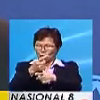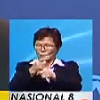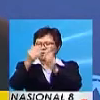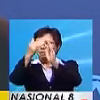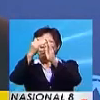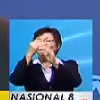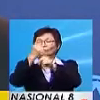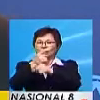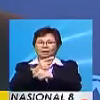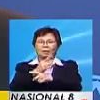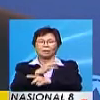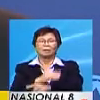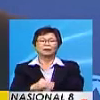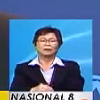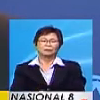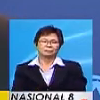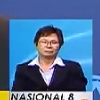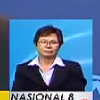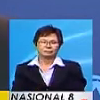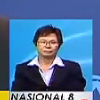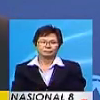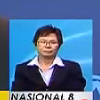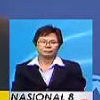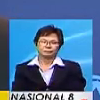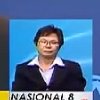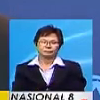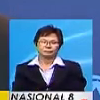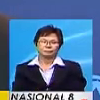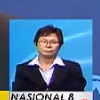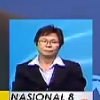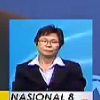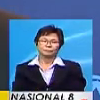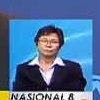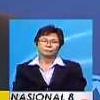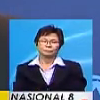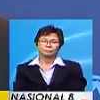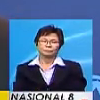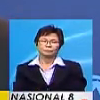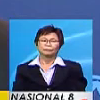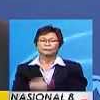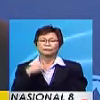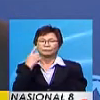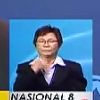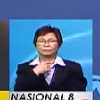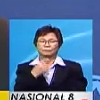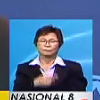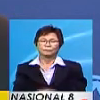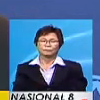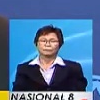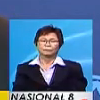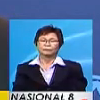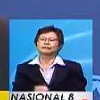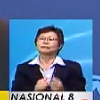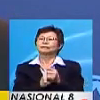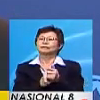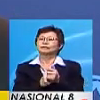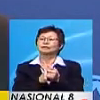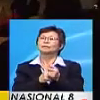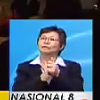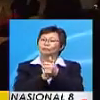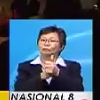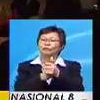terms of the sucession obvly that's subjected to What's contain in the Central banking act